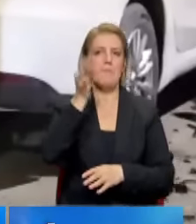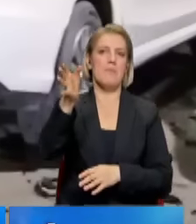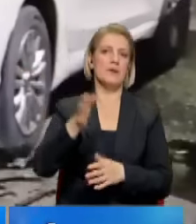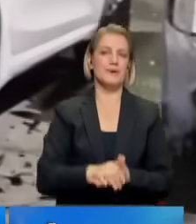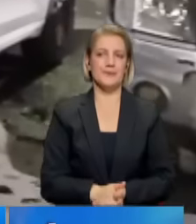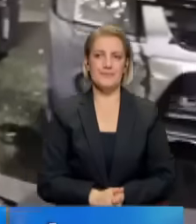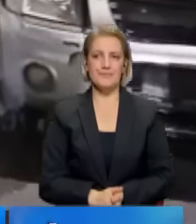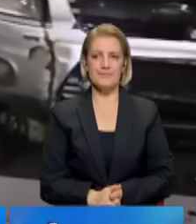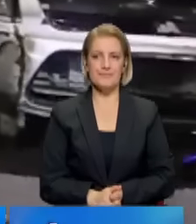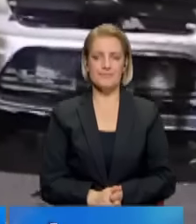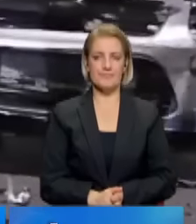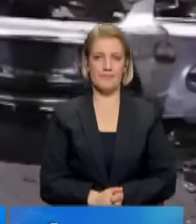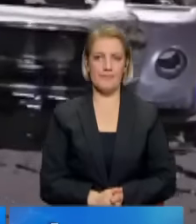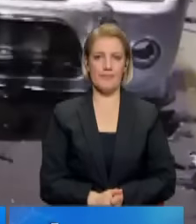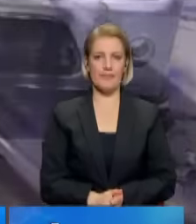verdi.